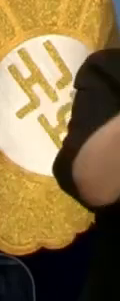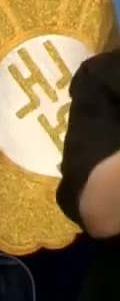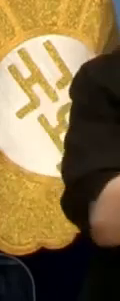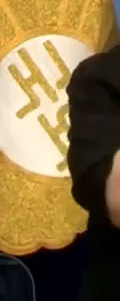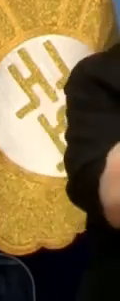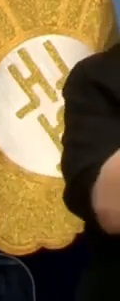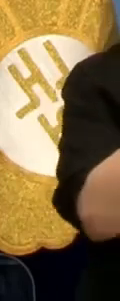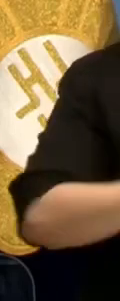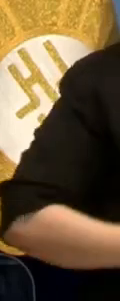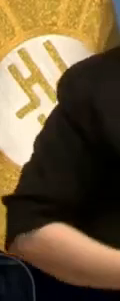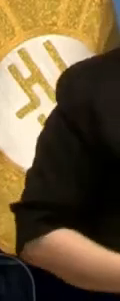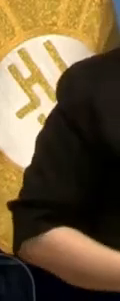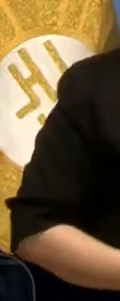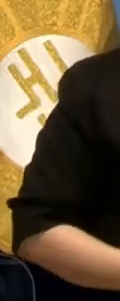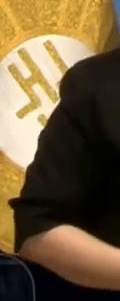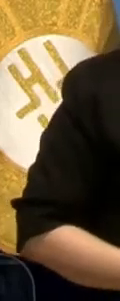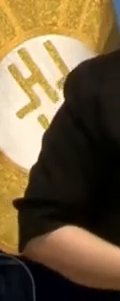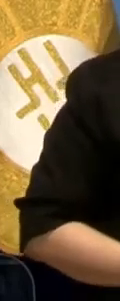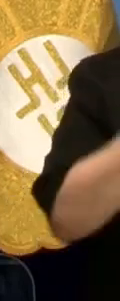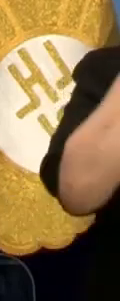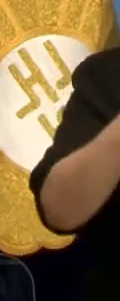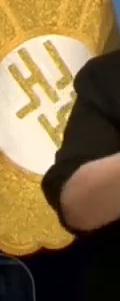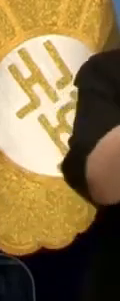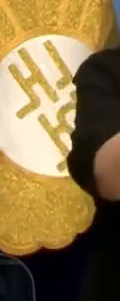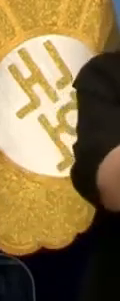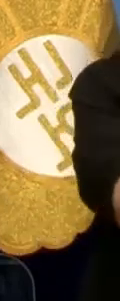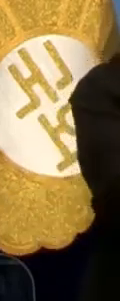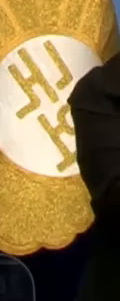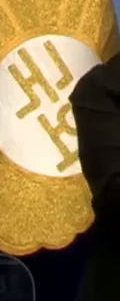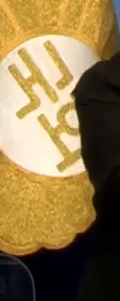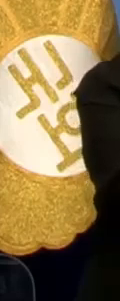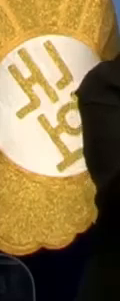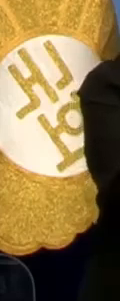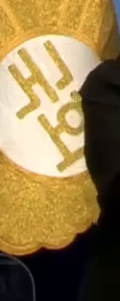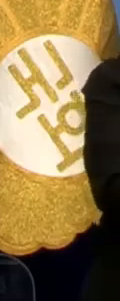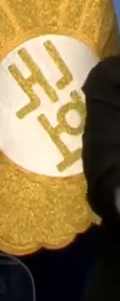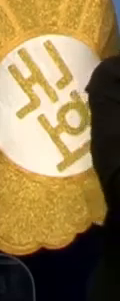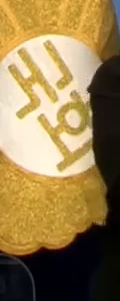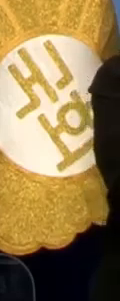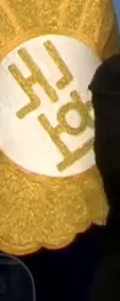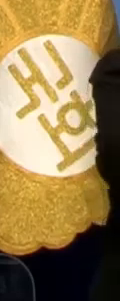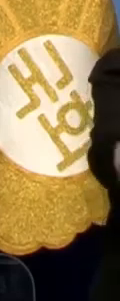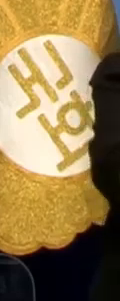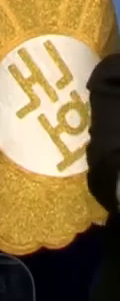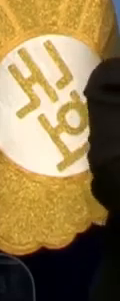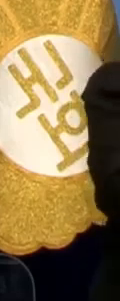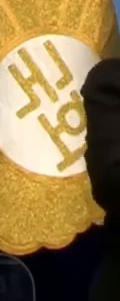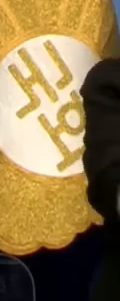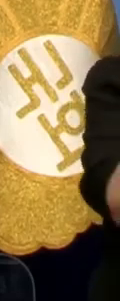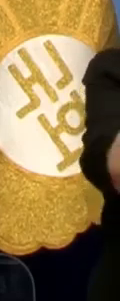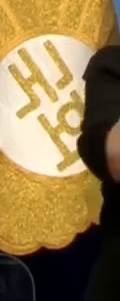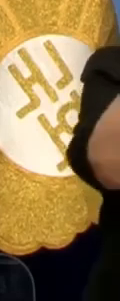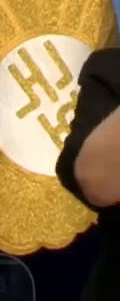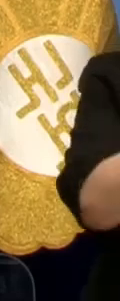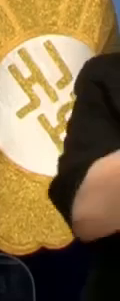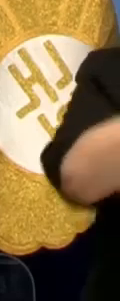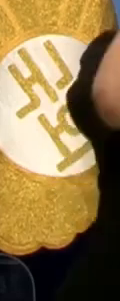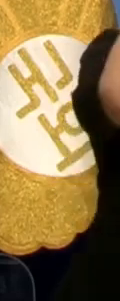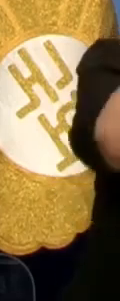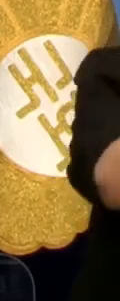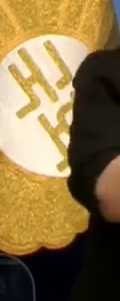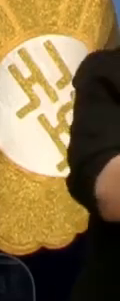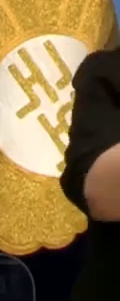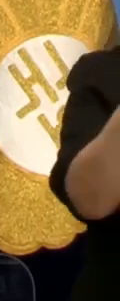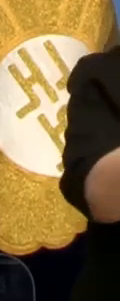없는 정책입니다. 경기도에서 공론화를 위한 수기 토론을 두 차례 실시해본 결과에 의하면